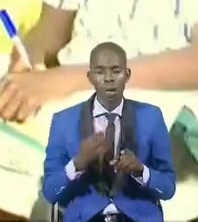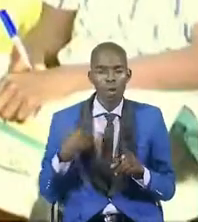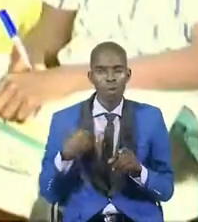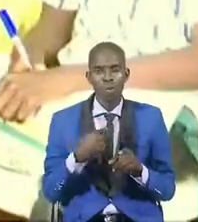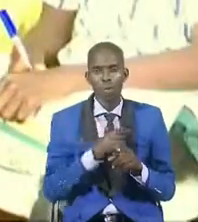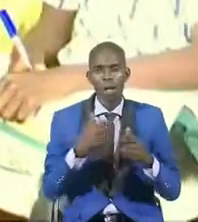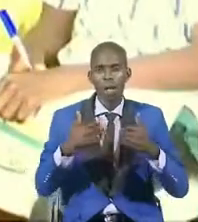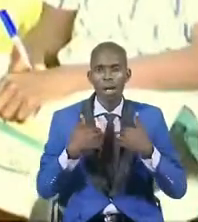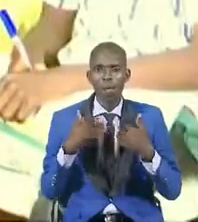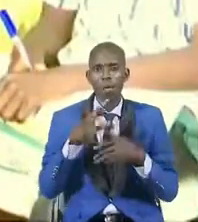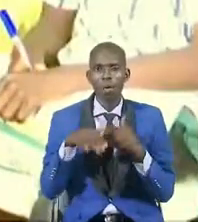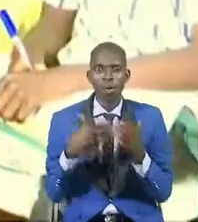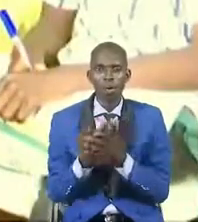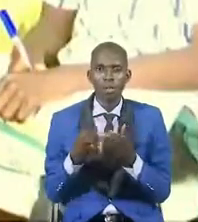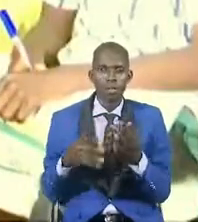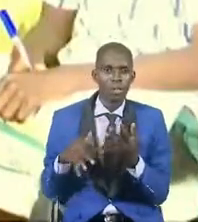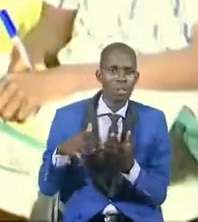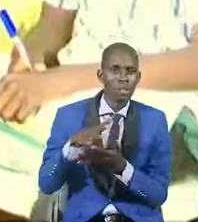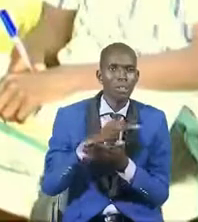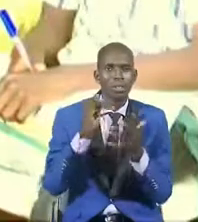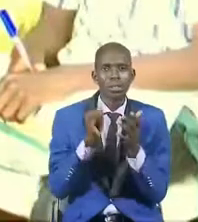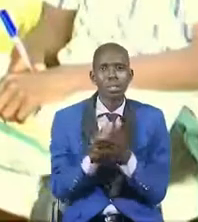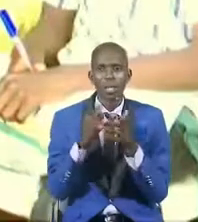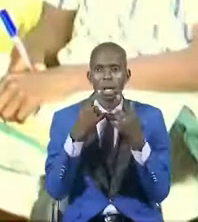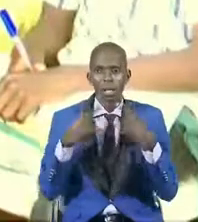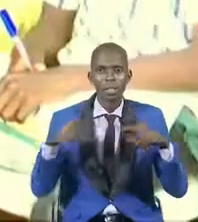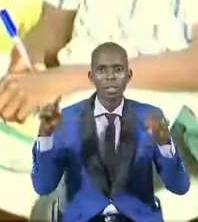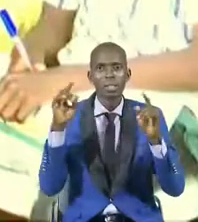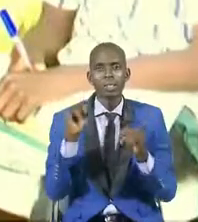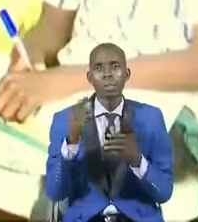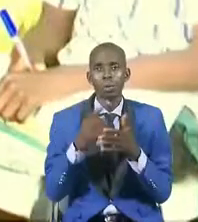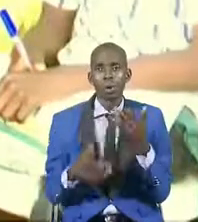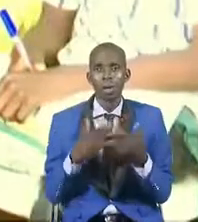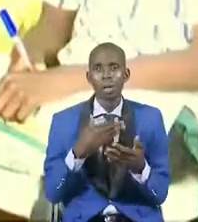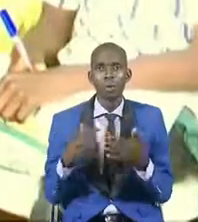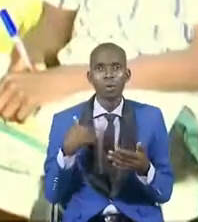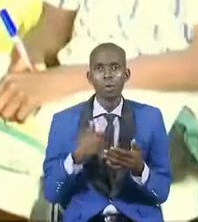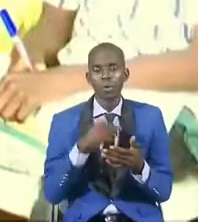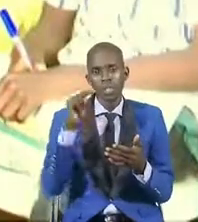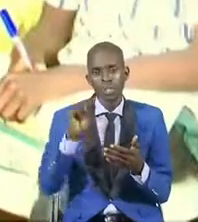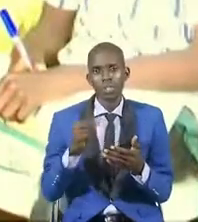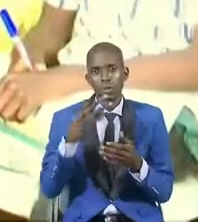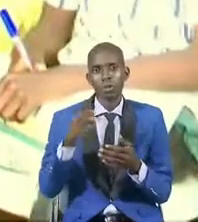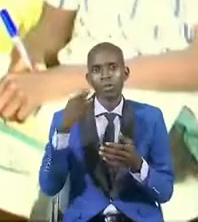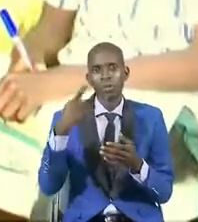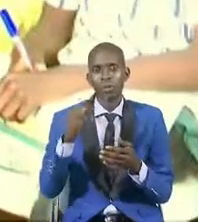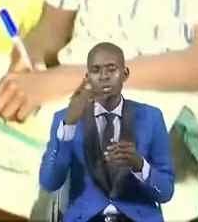Donc, nous avons ces dons qui déclarent. Et quel que soit ce dont on a besoin, dans la promesse